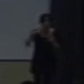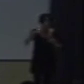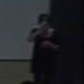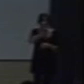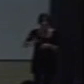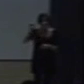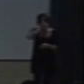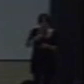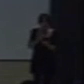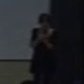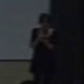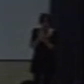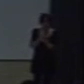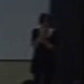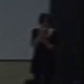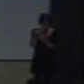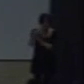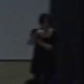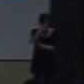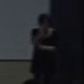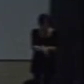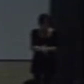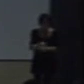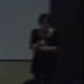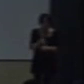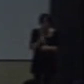totes aquestes, però sí que hi ha un